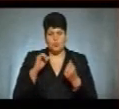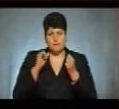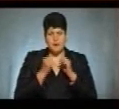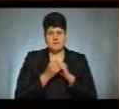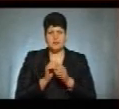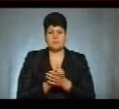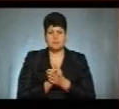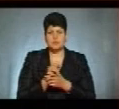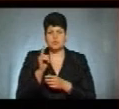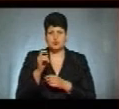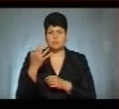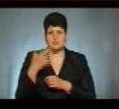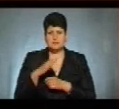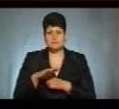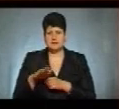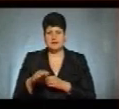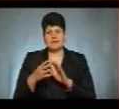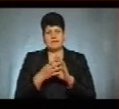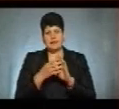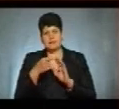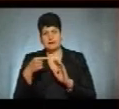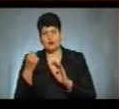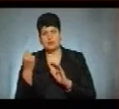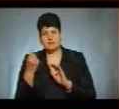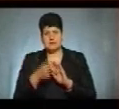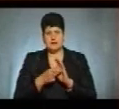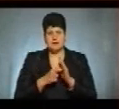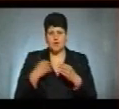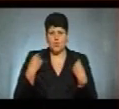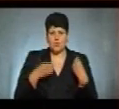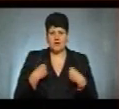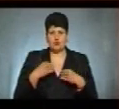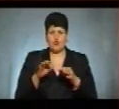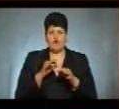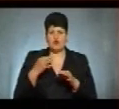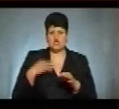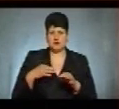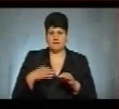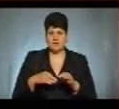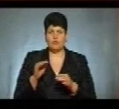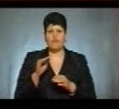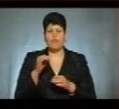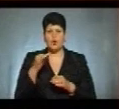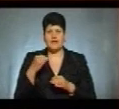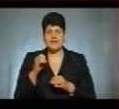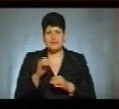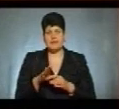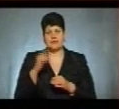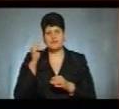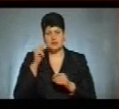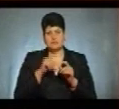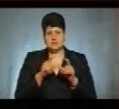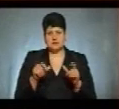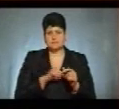примирення. 150 учнів 9-11 класів, одягнені у вишиванки, у фойє навчального закладу